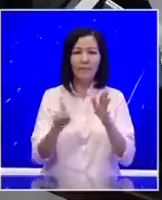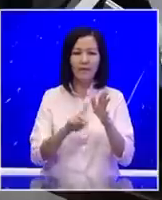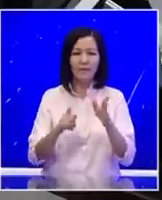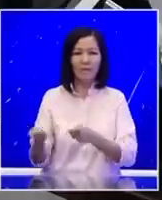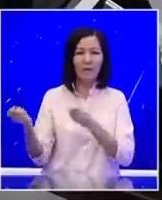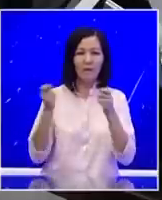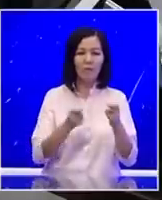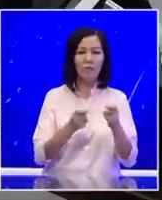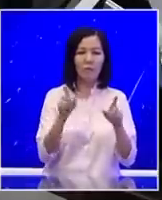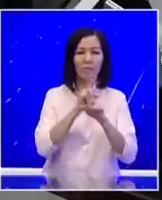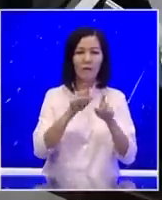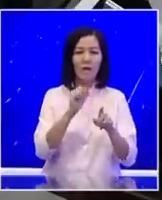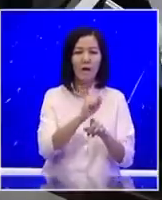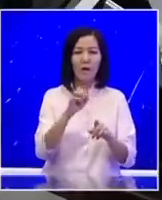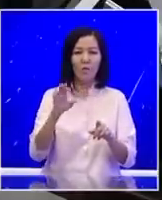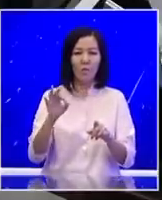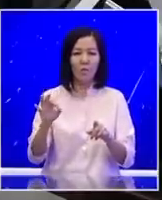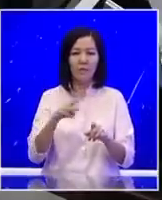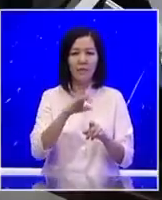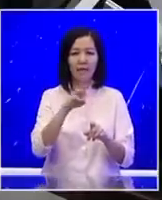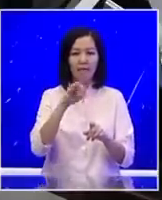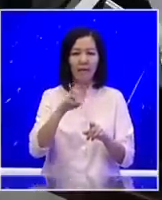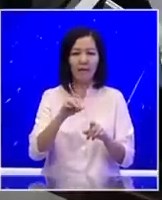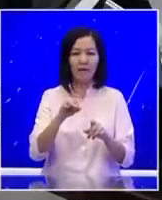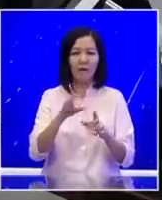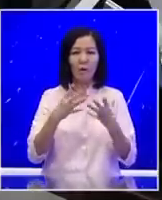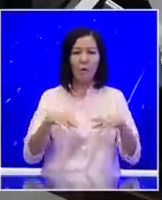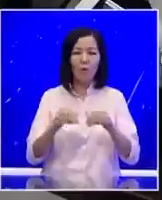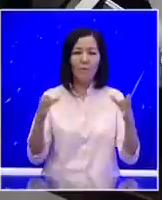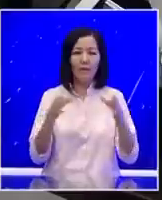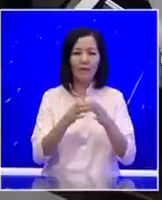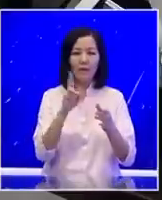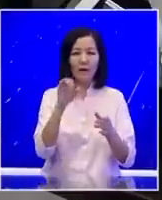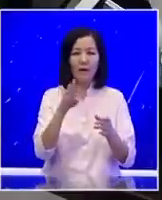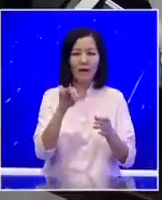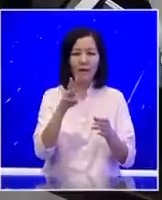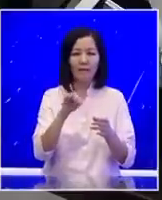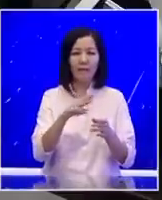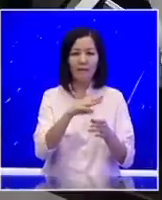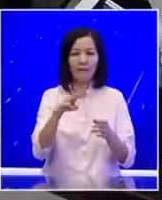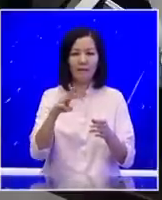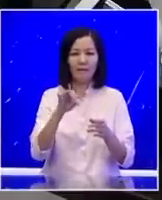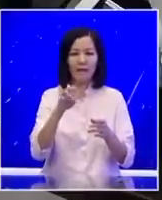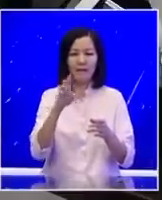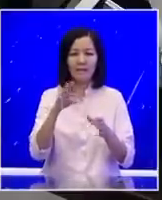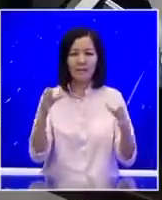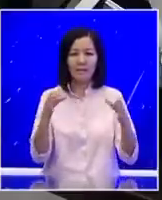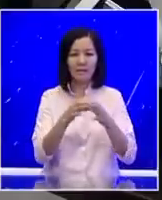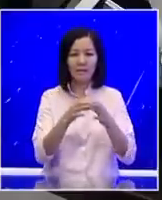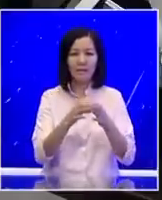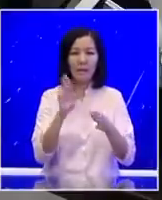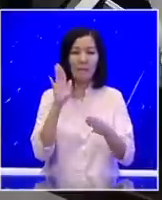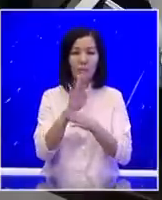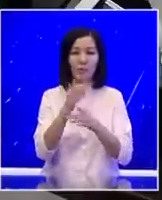мекемелер АО Татек акционерлік қоғамы, Татек акционерлік қоғамы және Қаратал транзит, Т-транзит жауапкер шектеулі серіктестігінің